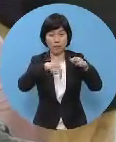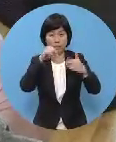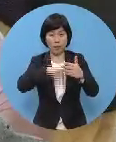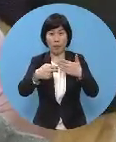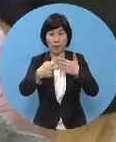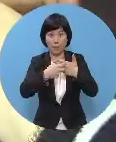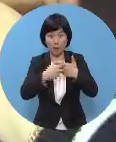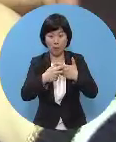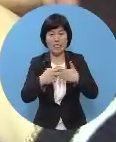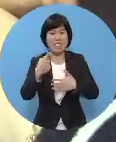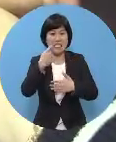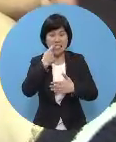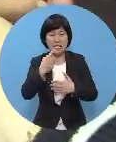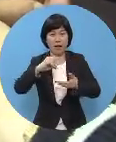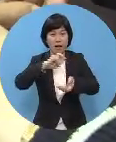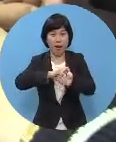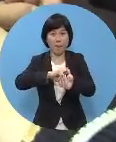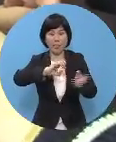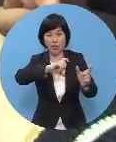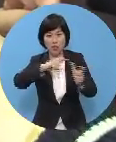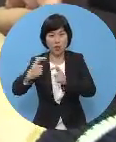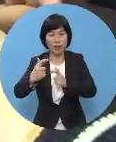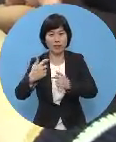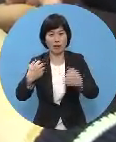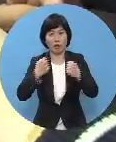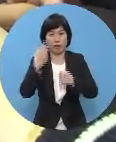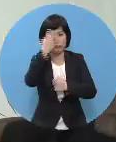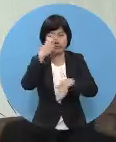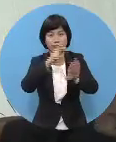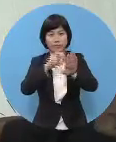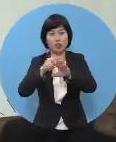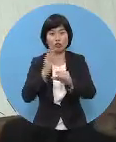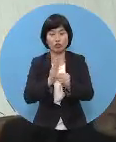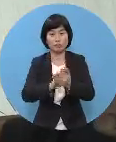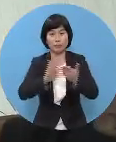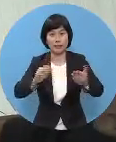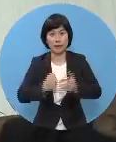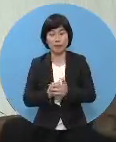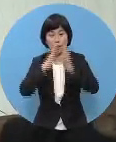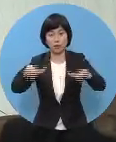마을회관에서는 내과를 비롯해서 치과, 한방 등 건강진료가 시작됩니다.